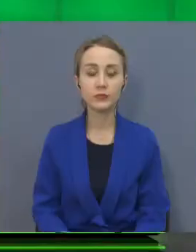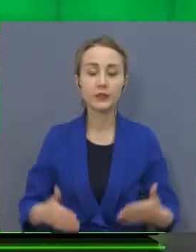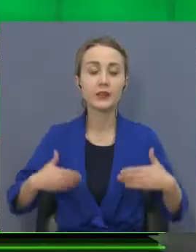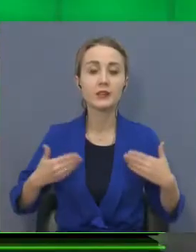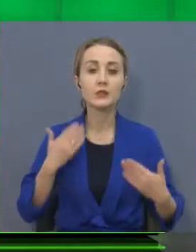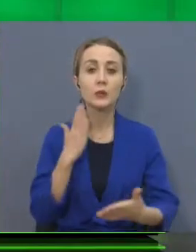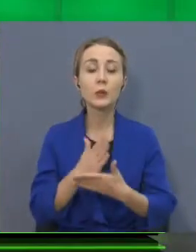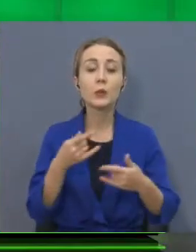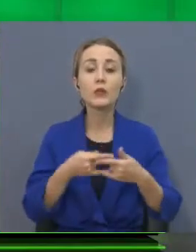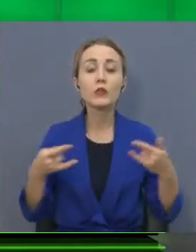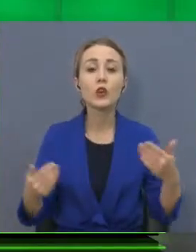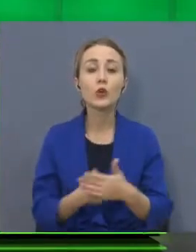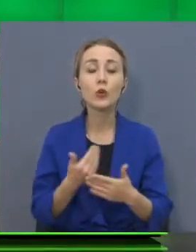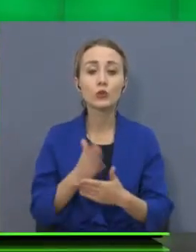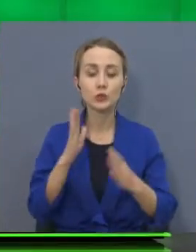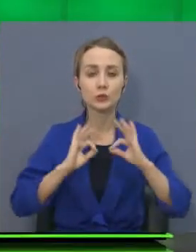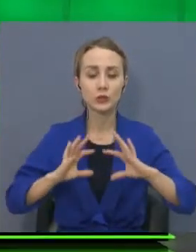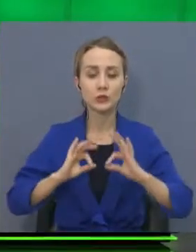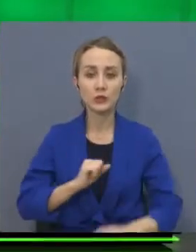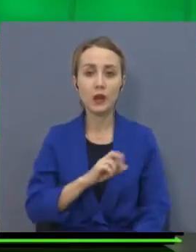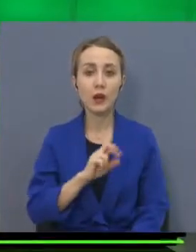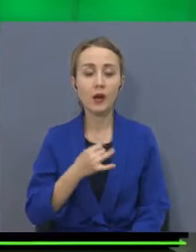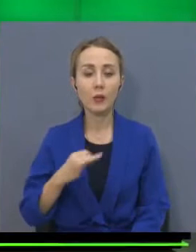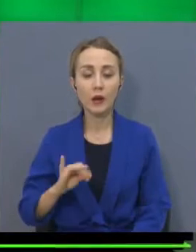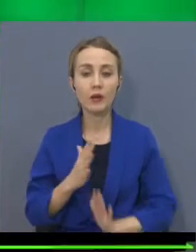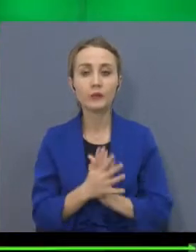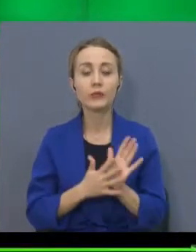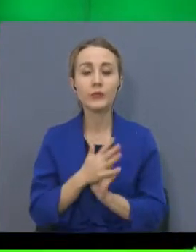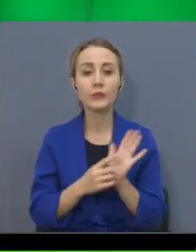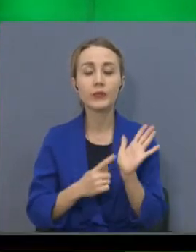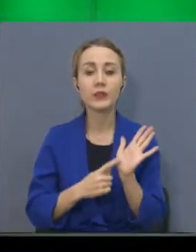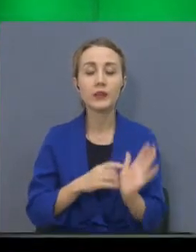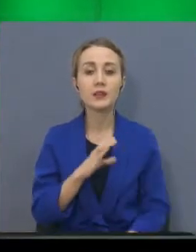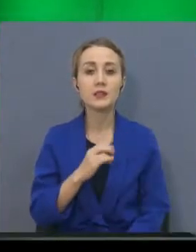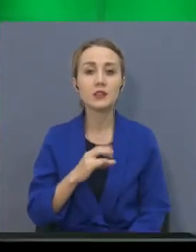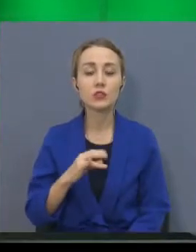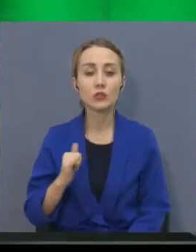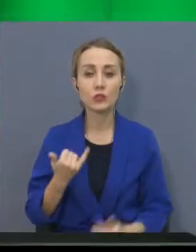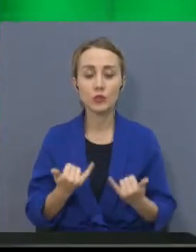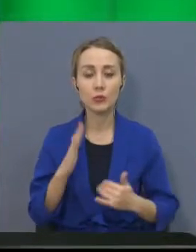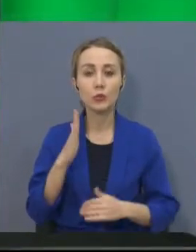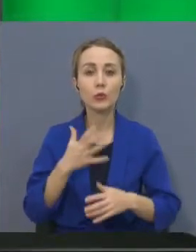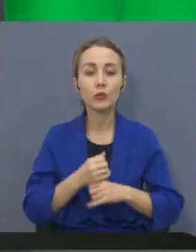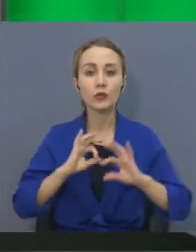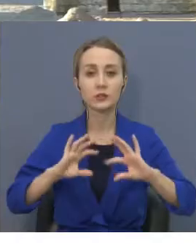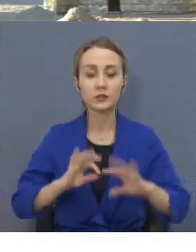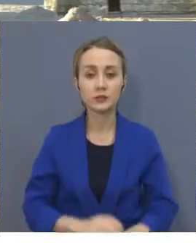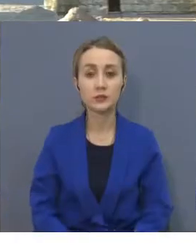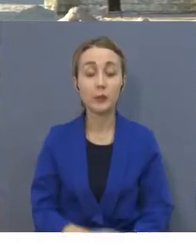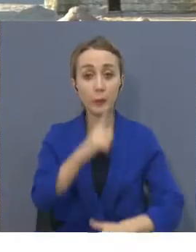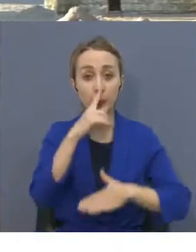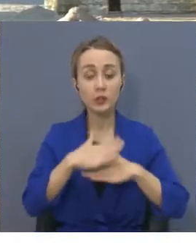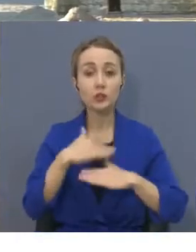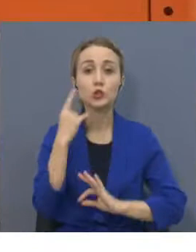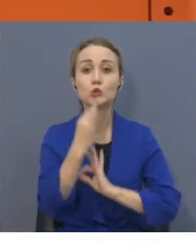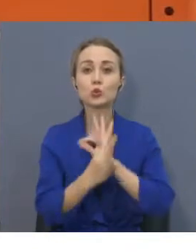В эфире новости, в студии Абай Кокимбек, сурдоперевод Любовь Сенченко. Здравствуйте. Перед началом выпуска коротко о главном. В ближайшие